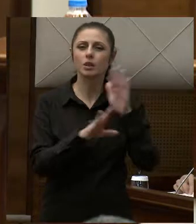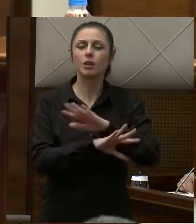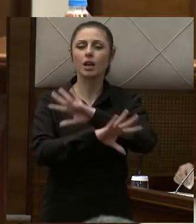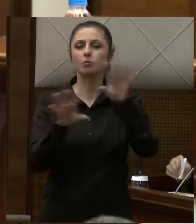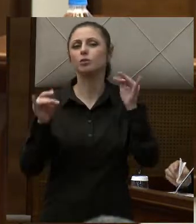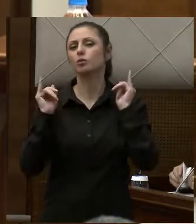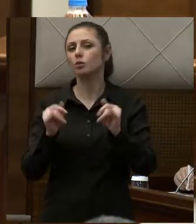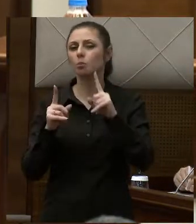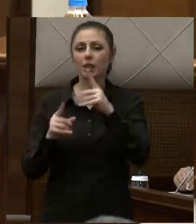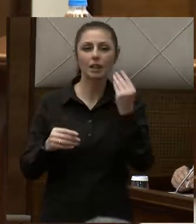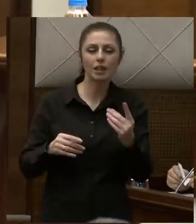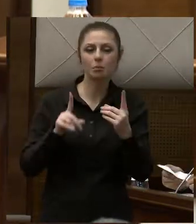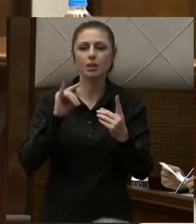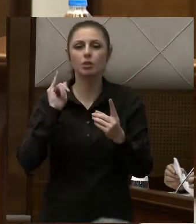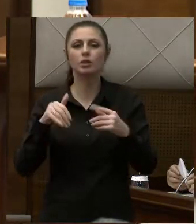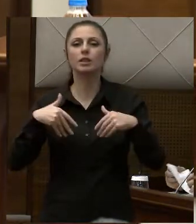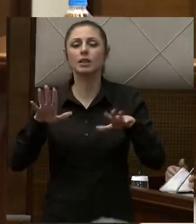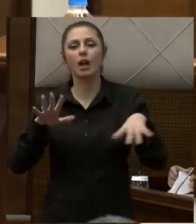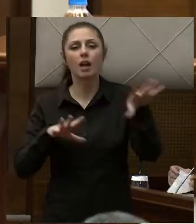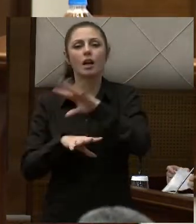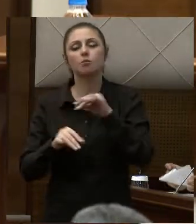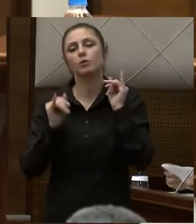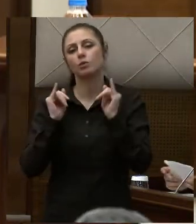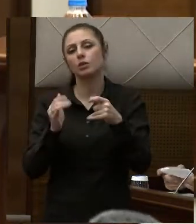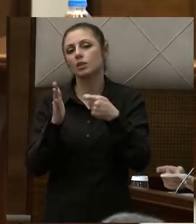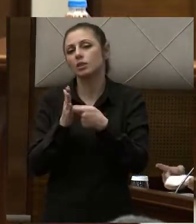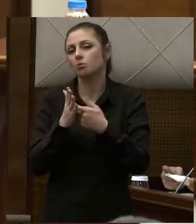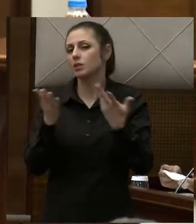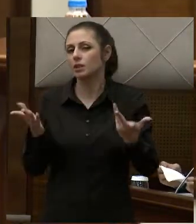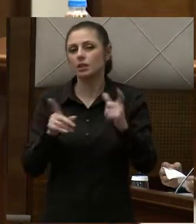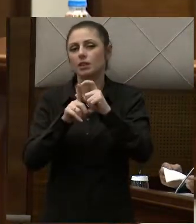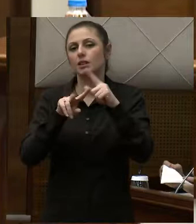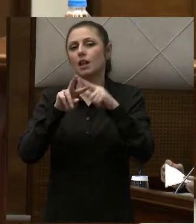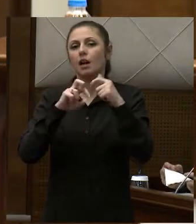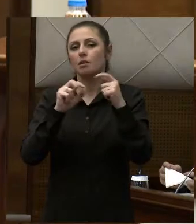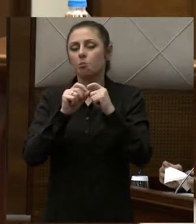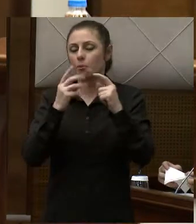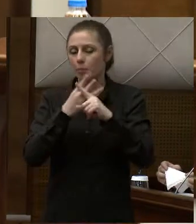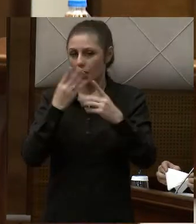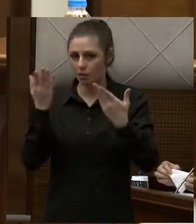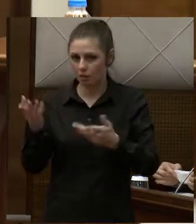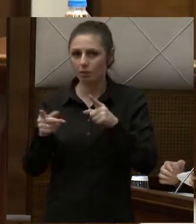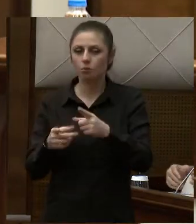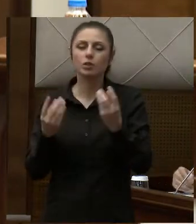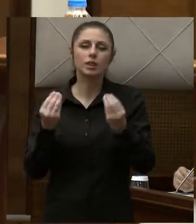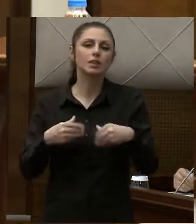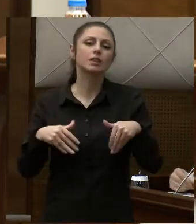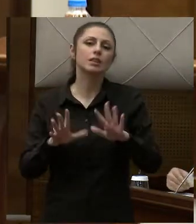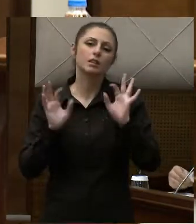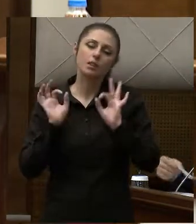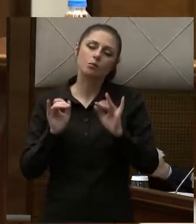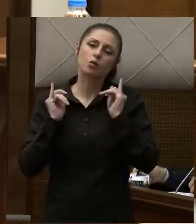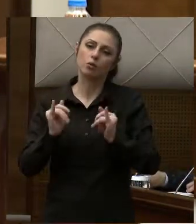Biri iyi, biri kötü değil. Hepsi kötüdür. İsmi üzerinde. Yani milli iradeye darbe yapıyorsunuz. Bunu kabul edilir hiçbir tarafı